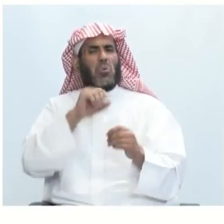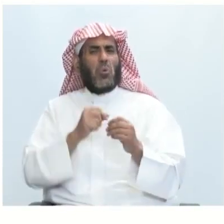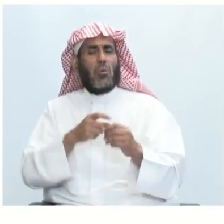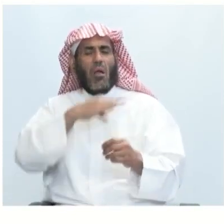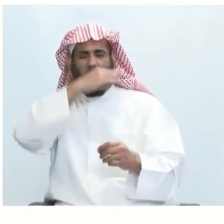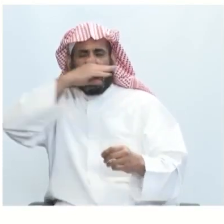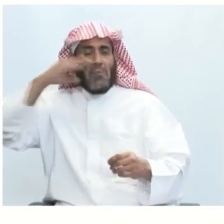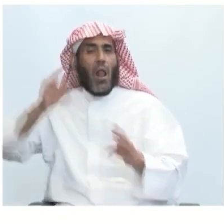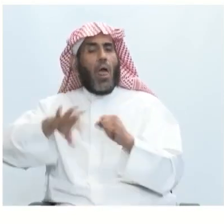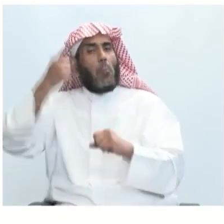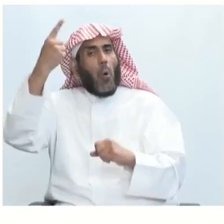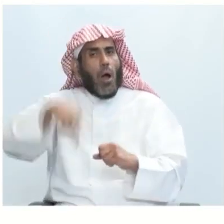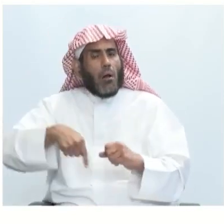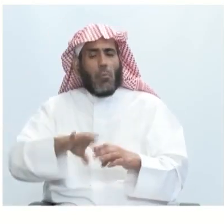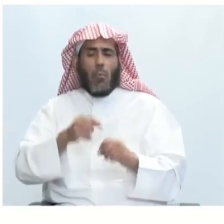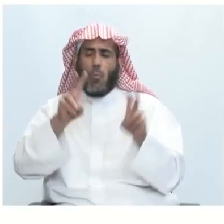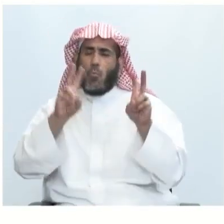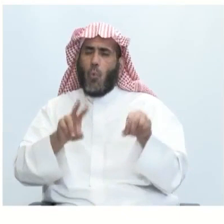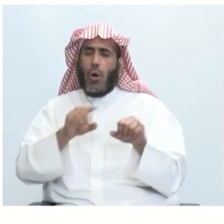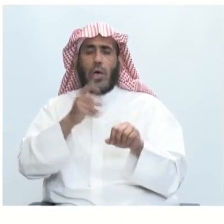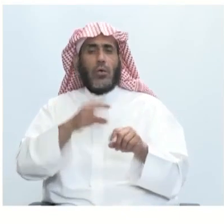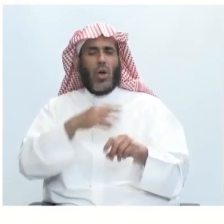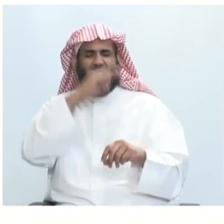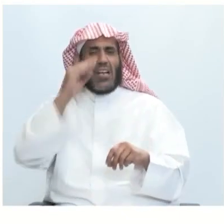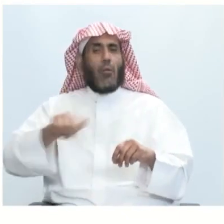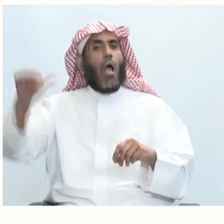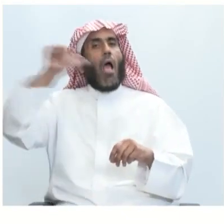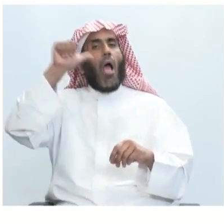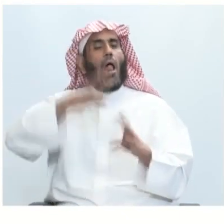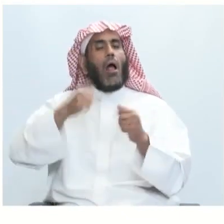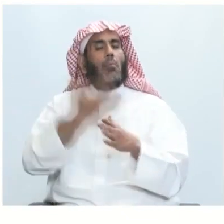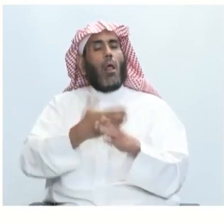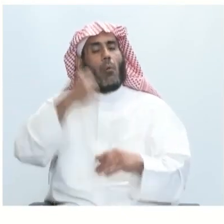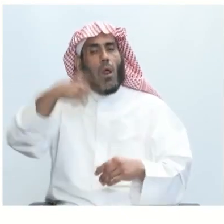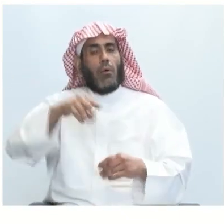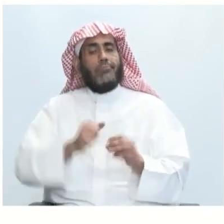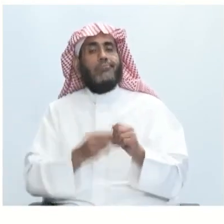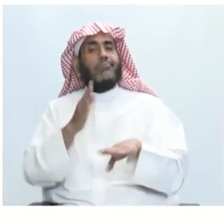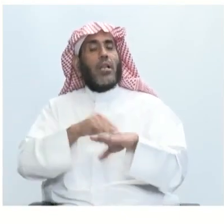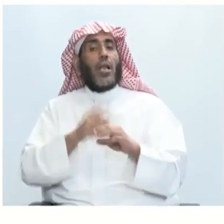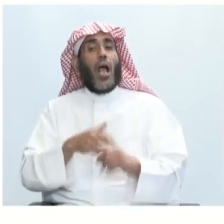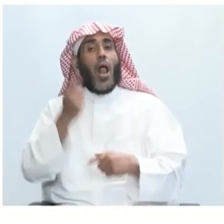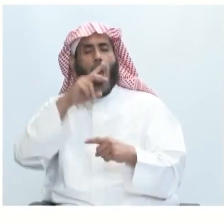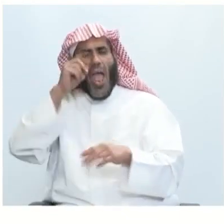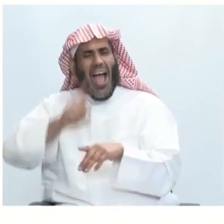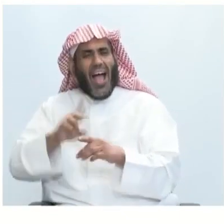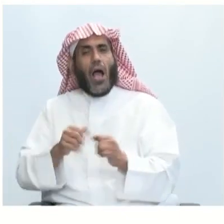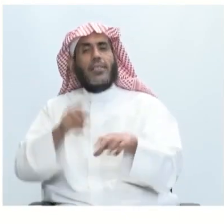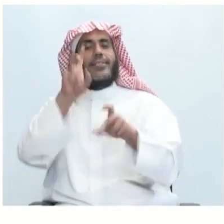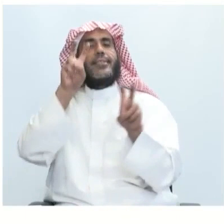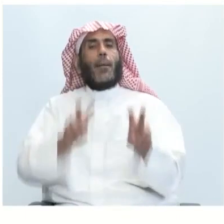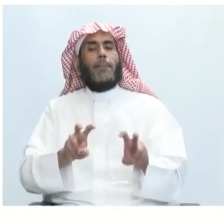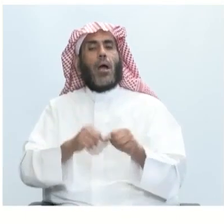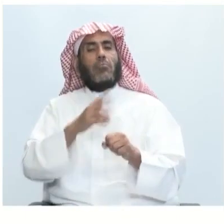المخدرات لانها محرمه تمنع الدوله ايضا تعاطي المسكرات لانها محرمه ر هنا عليها ان تمنع ثم